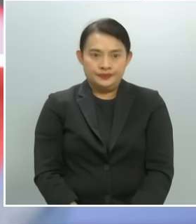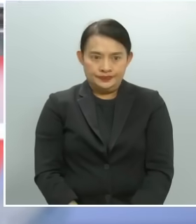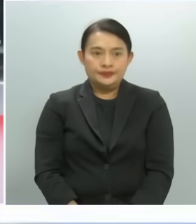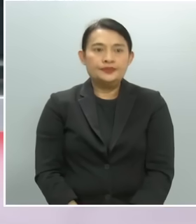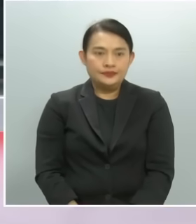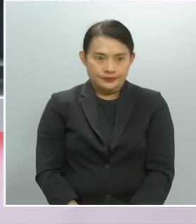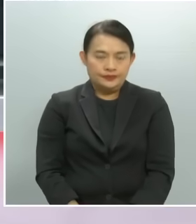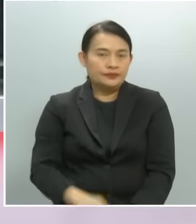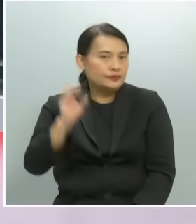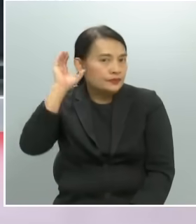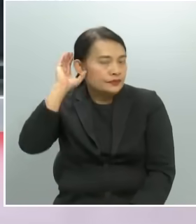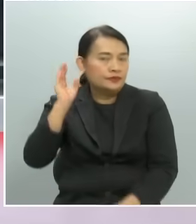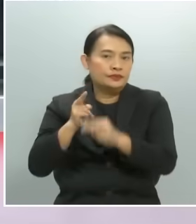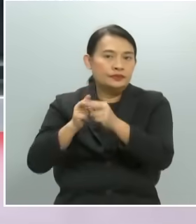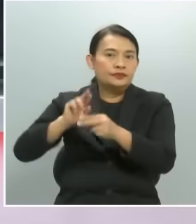เป็นความเชื่อส่วนบุคคลนะครับคุณผู้ชมครับ